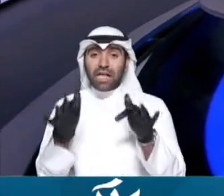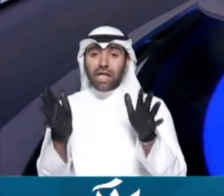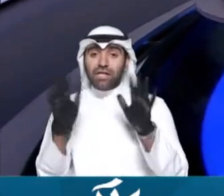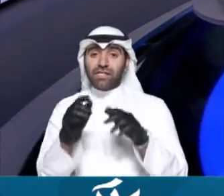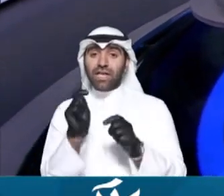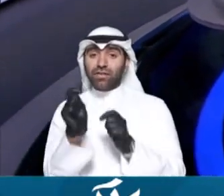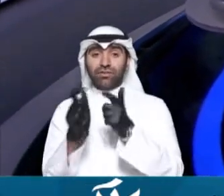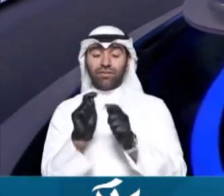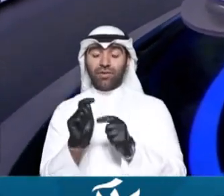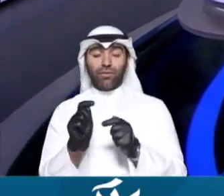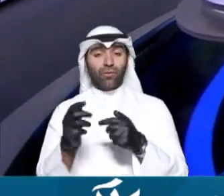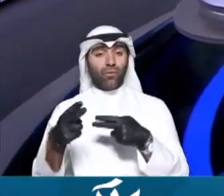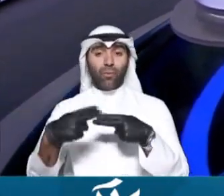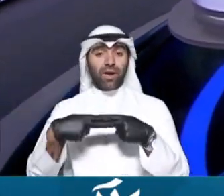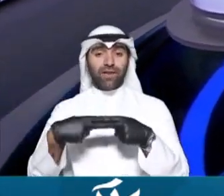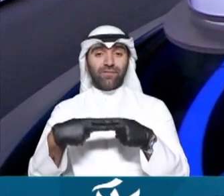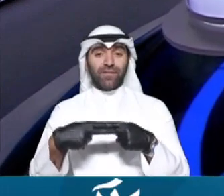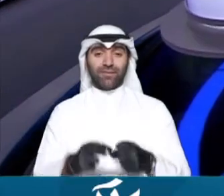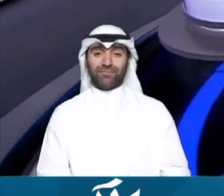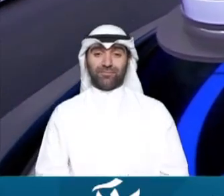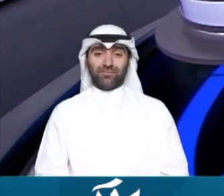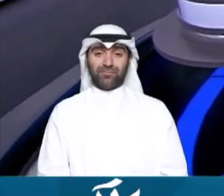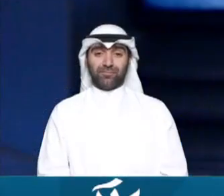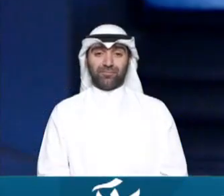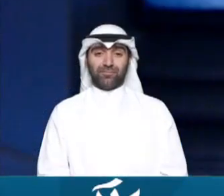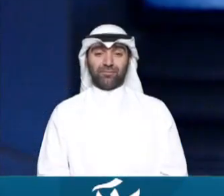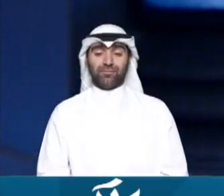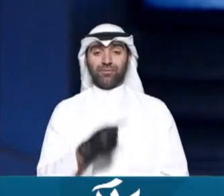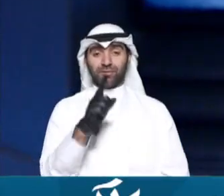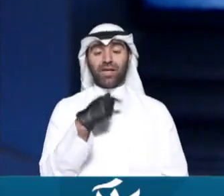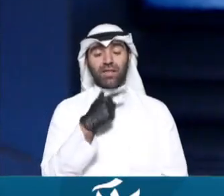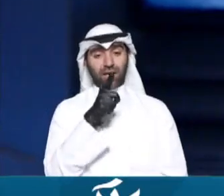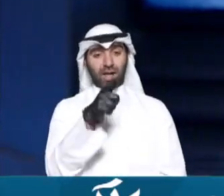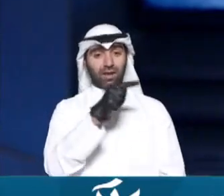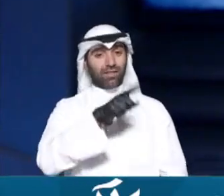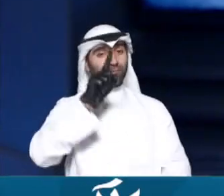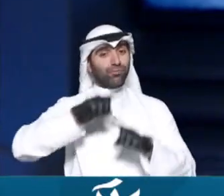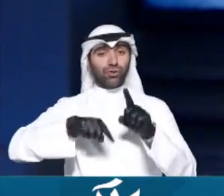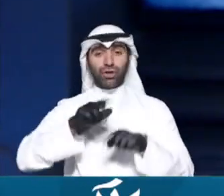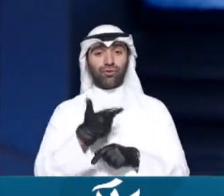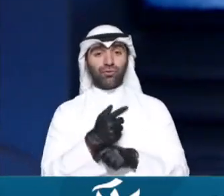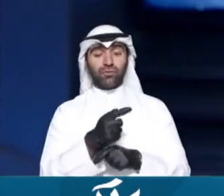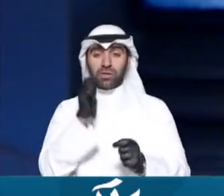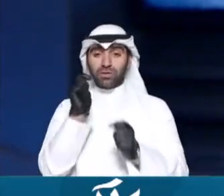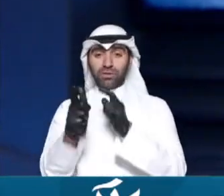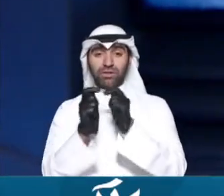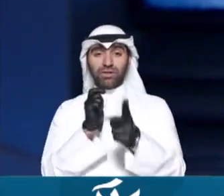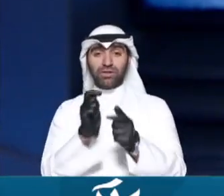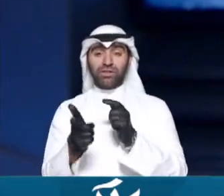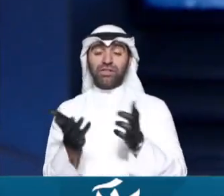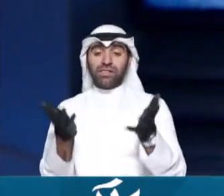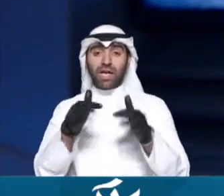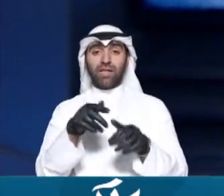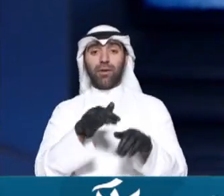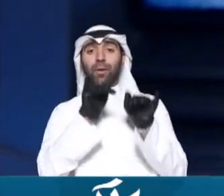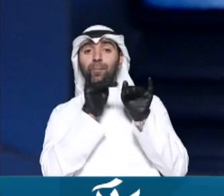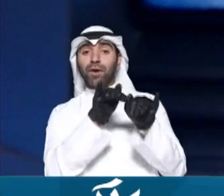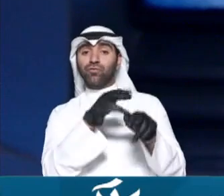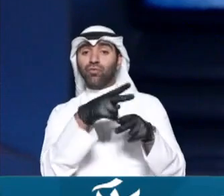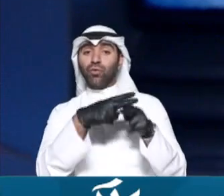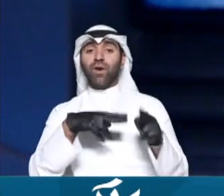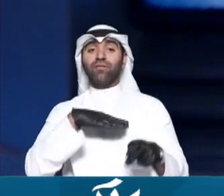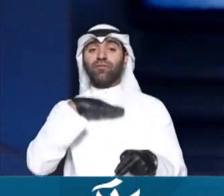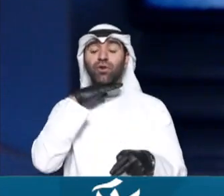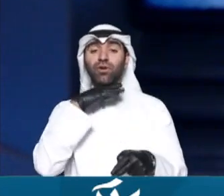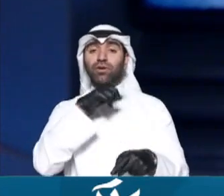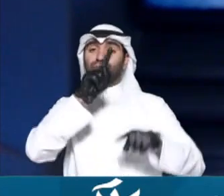يعني كمية الإنتاج اليومية، وهذا أيضا يؤثر على المخزون الغذائي. نعم. طال عمرك اليوم يعني ما شاء الله الكويت يعني جبلت